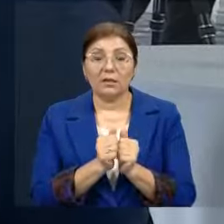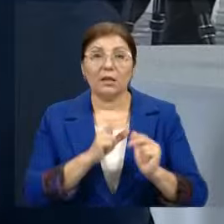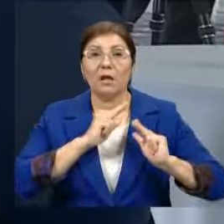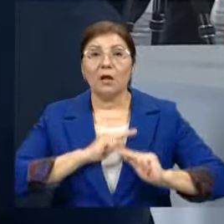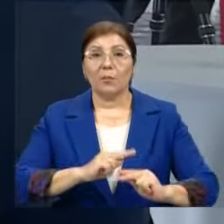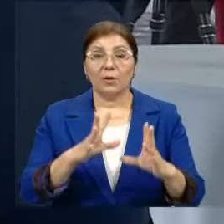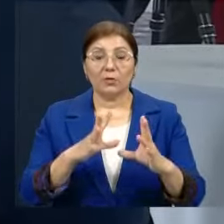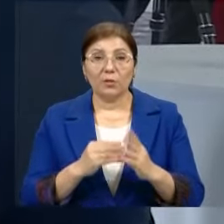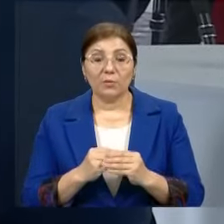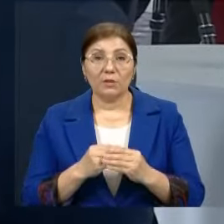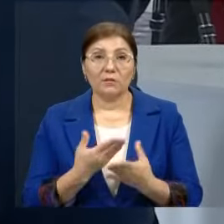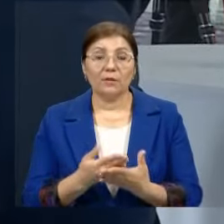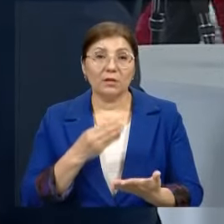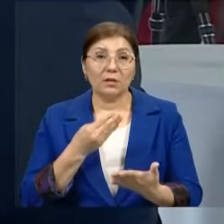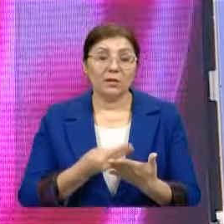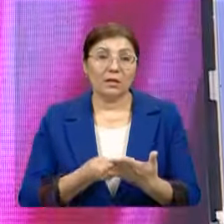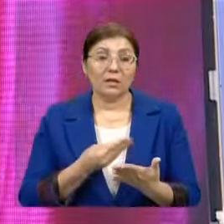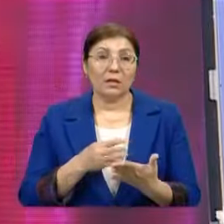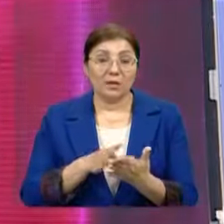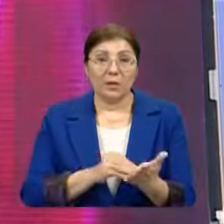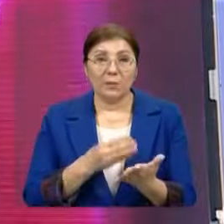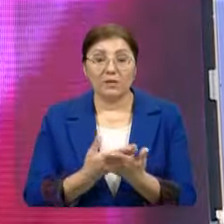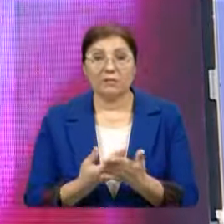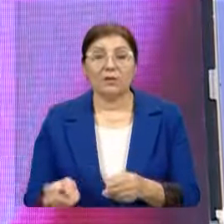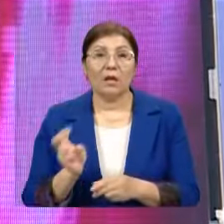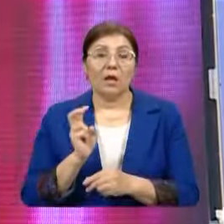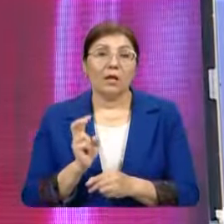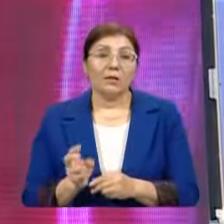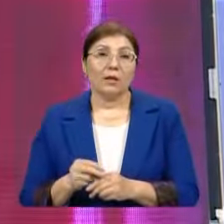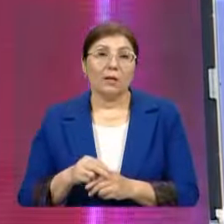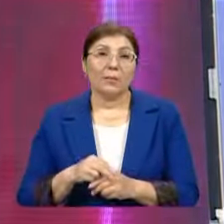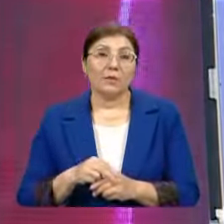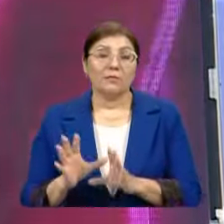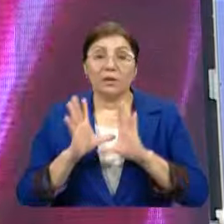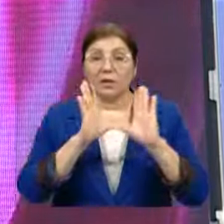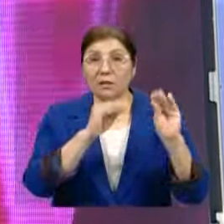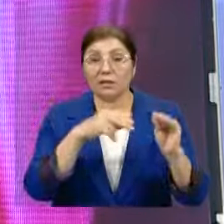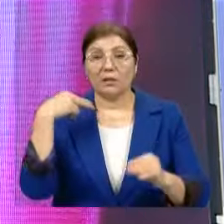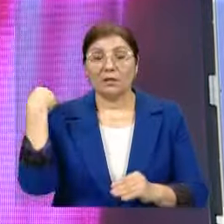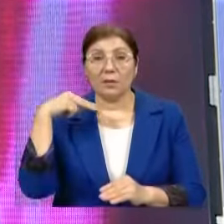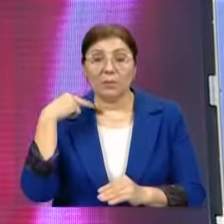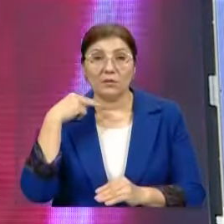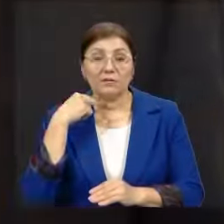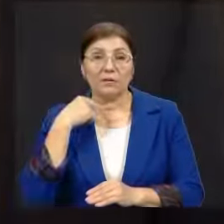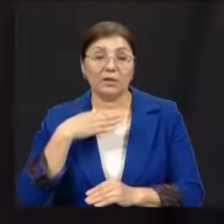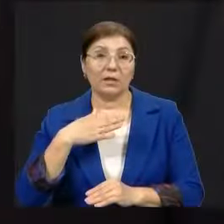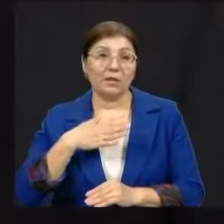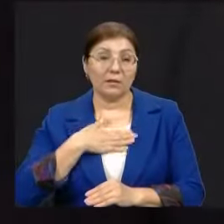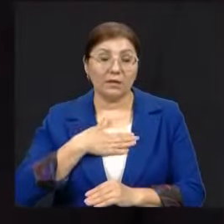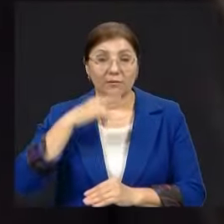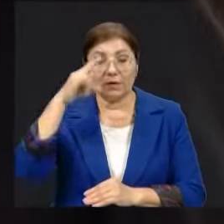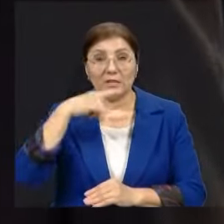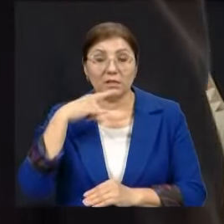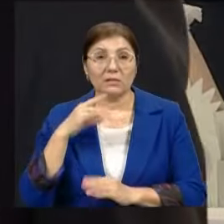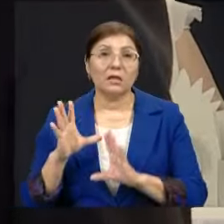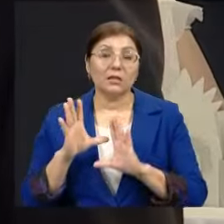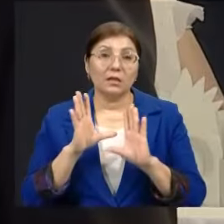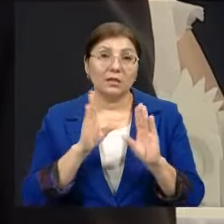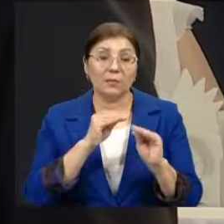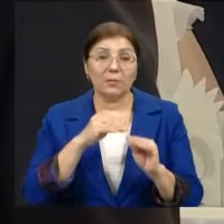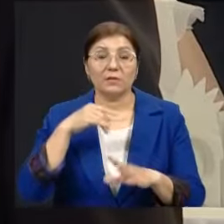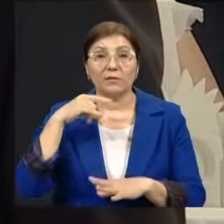партнерства. Примером этому служат два визита главы государства в Китай в прошлом году, а также визит председателя Китайской Народной Республики господина Си